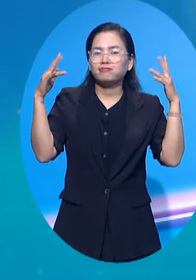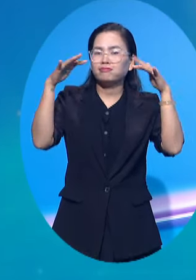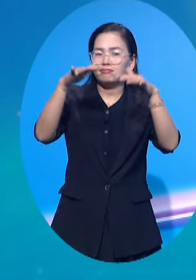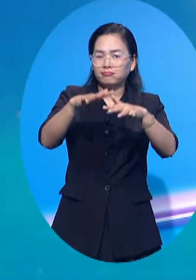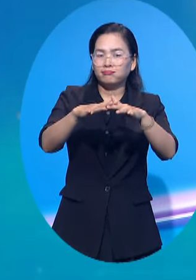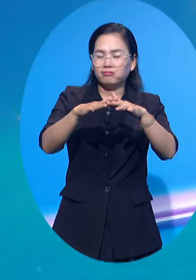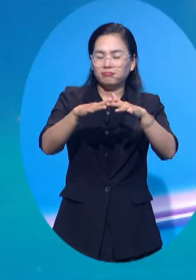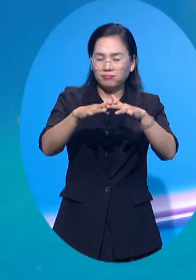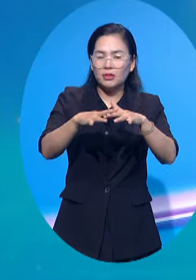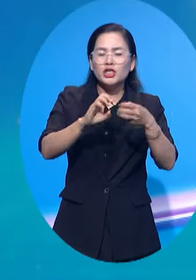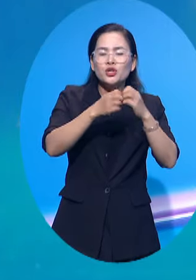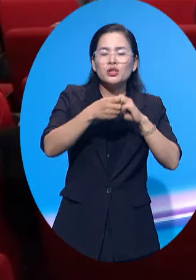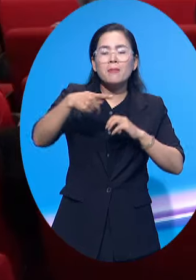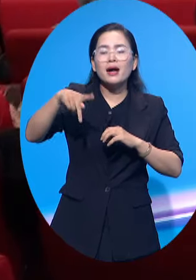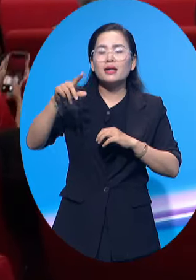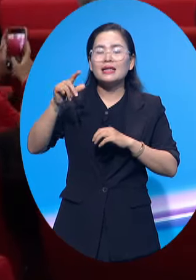giới và Việt Nam.